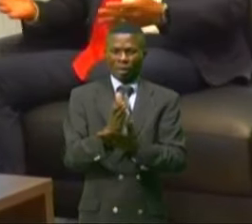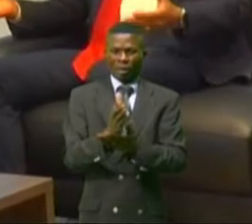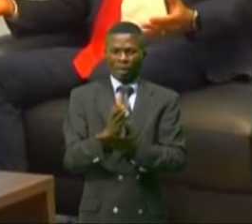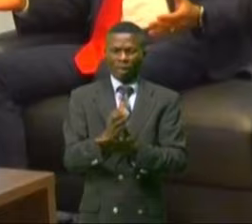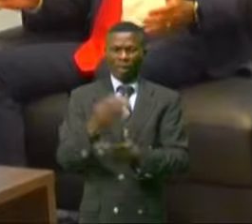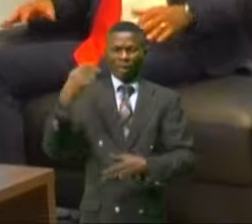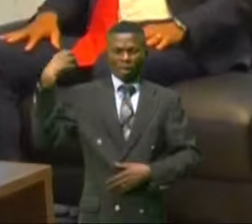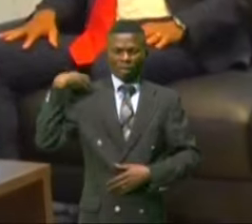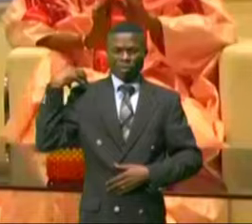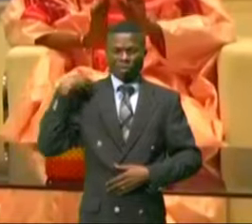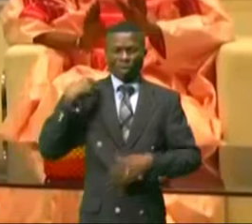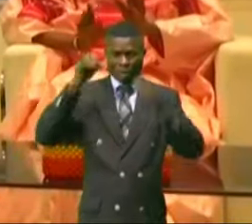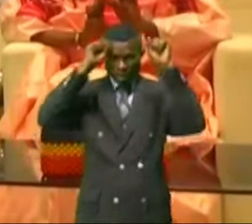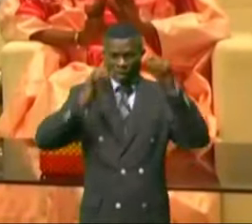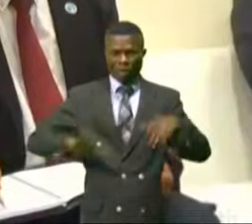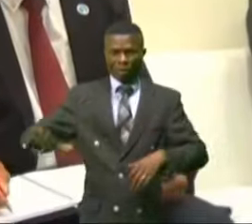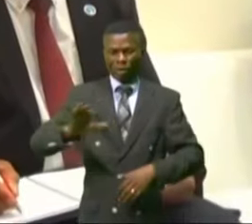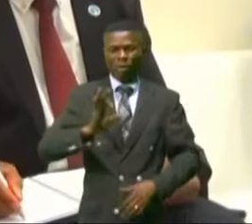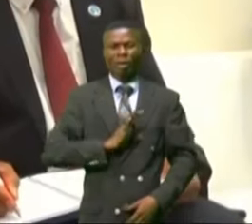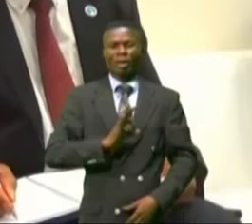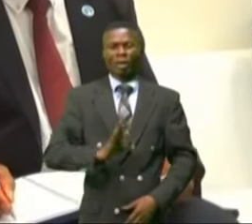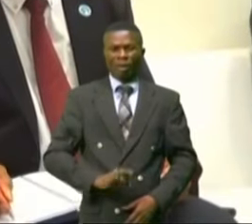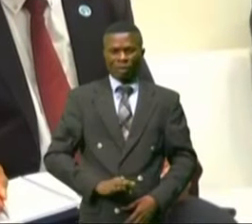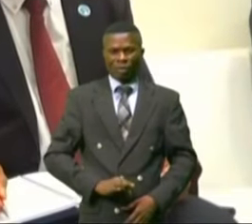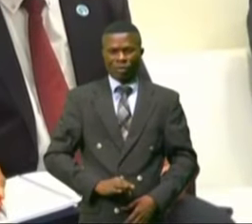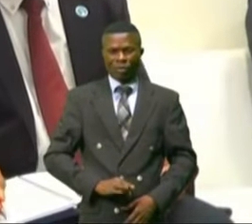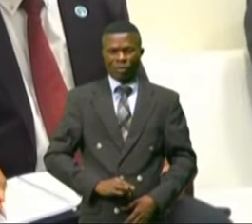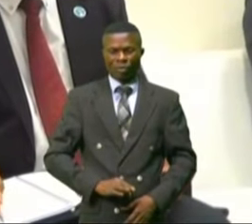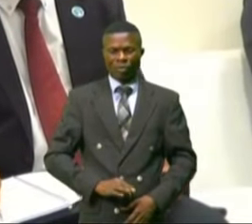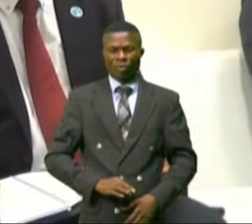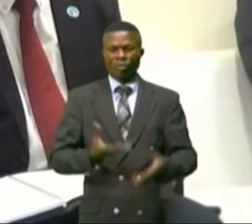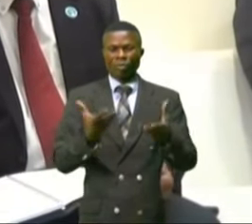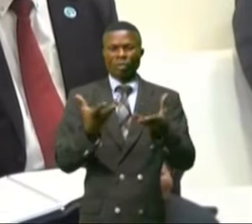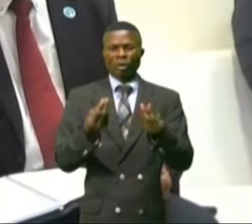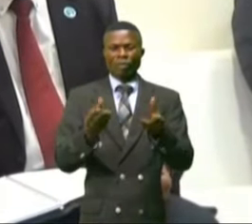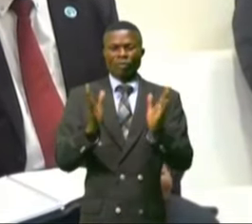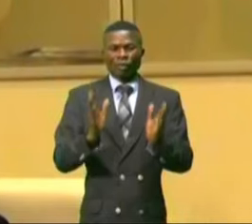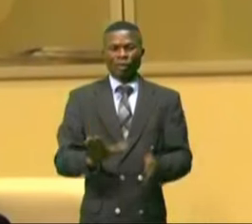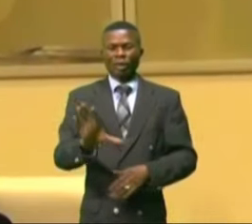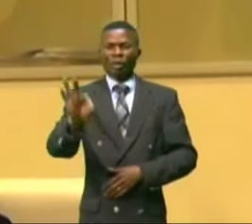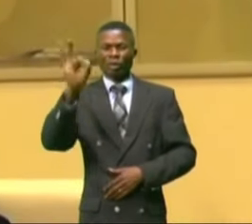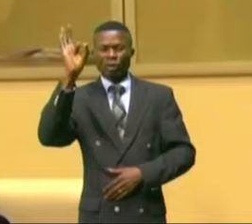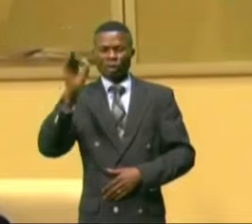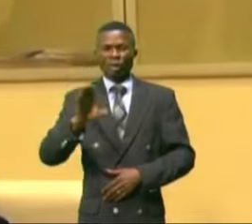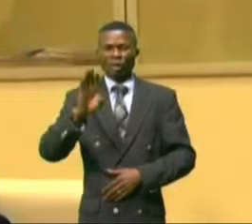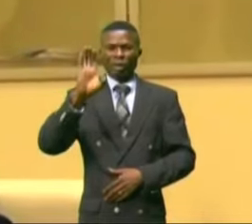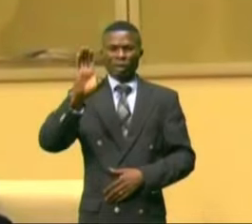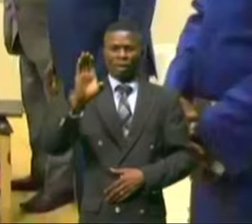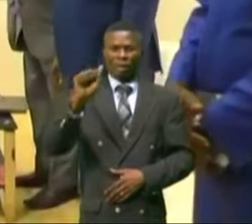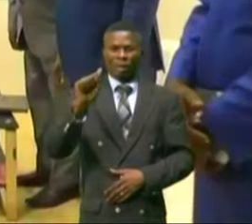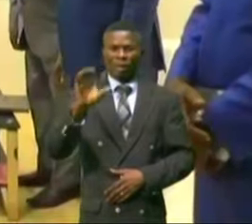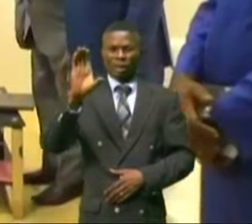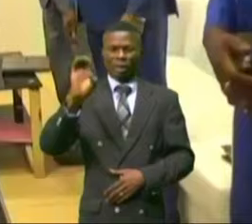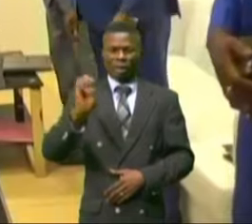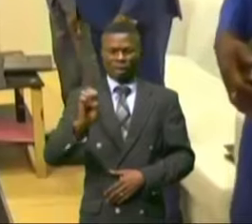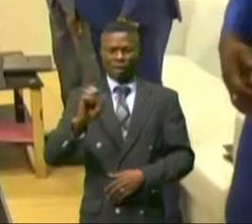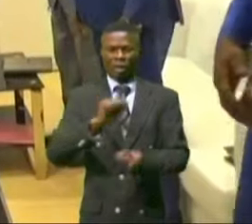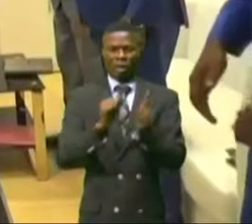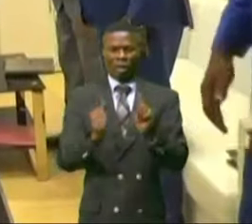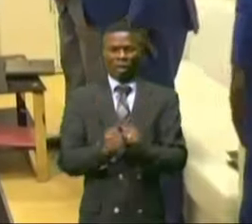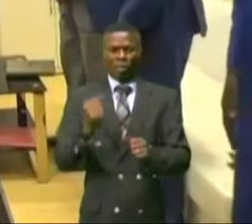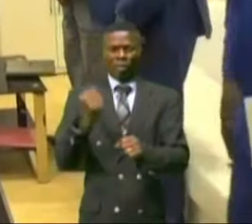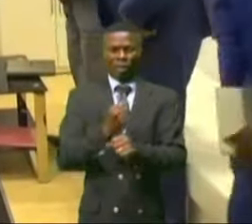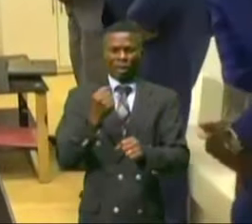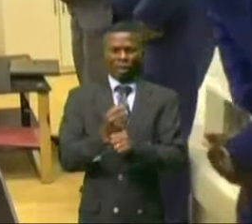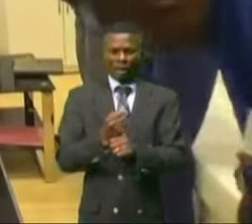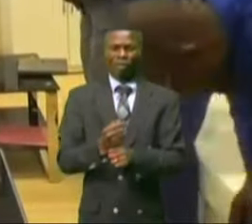maître par le chef de l'État Félix-Antoine Tshisekedi Tshilombo, facilitateur désigné de la CAC au processus de transition du Tchad.